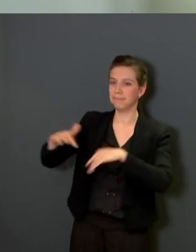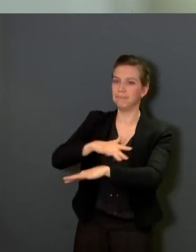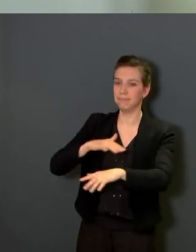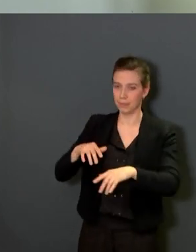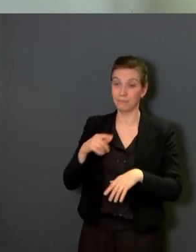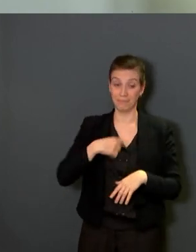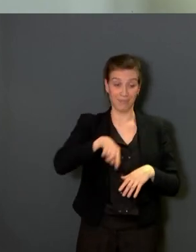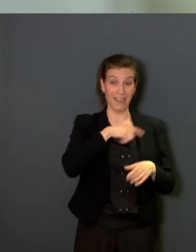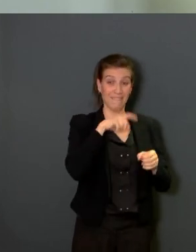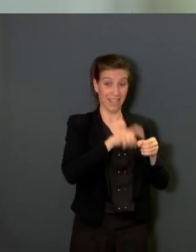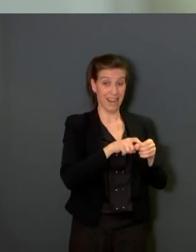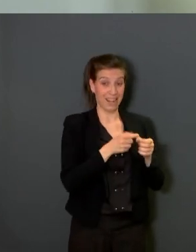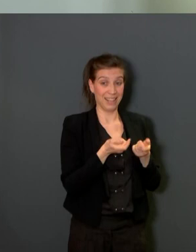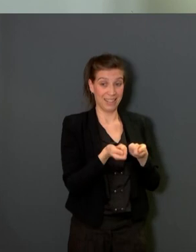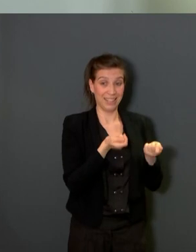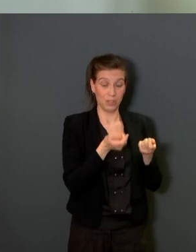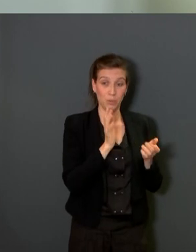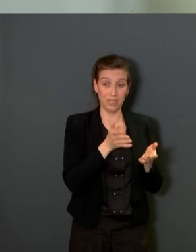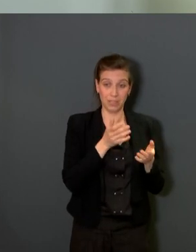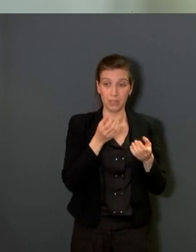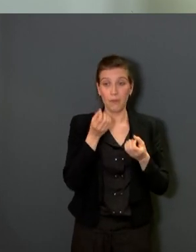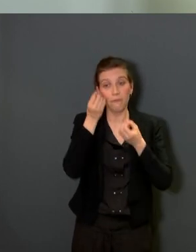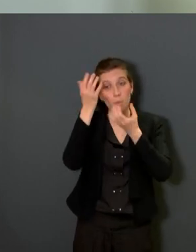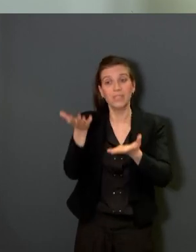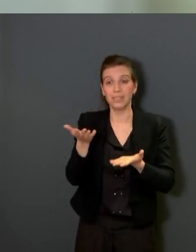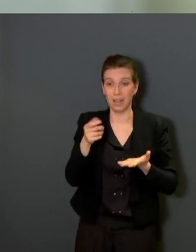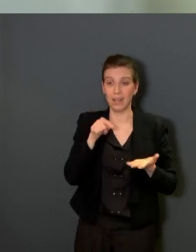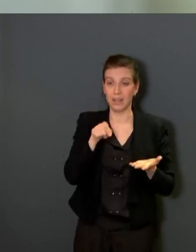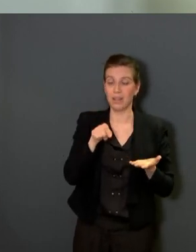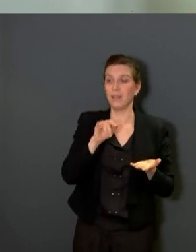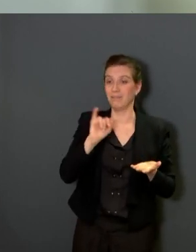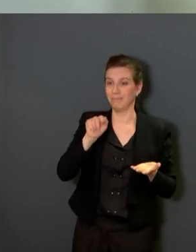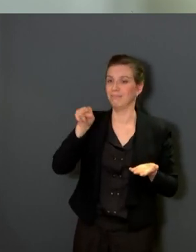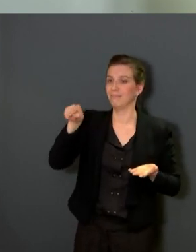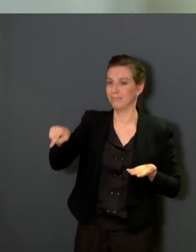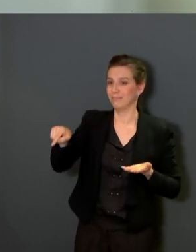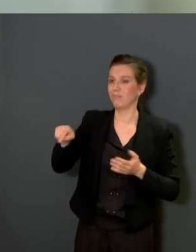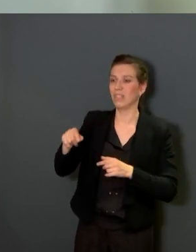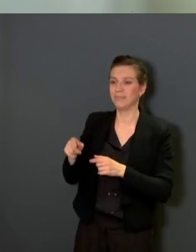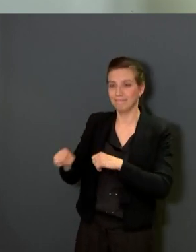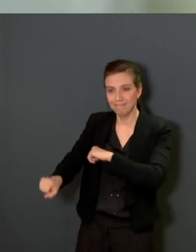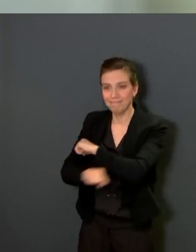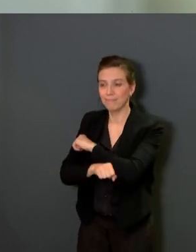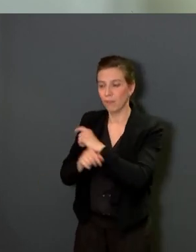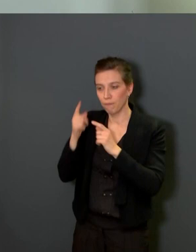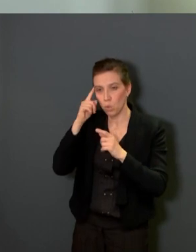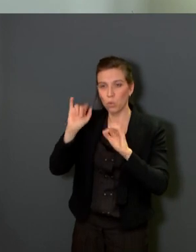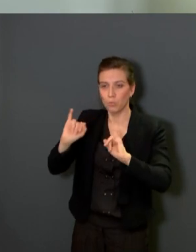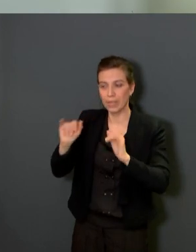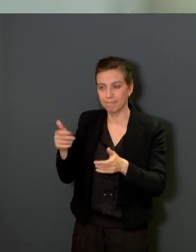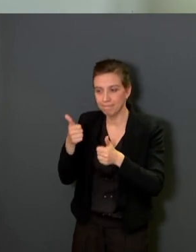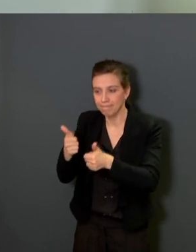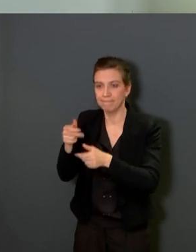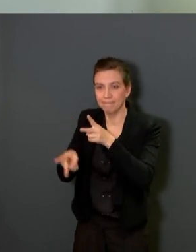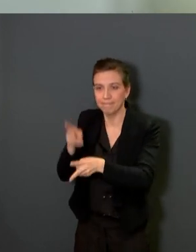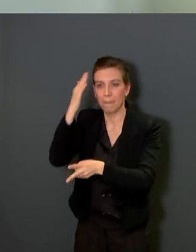initiatieven voorstellen ter directe ondersteuning van de sector geestelijke gezondheidszorg. Omdat initiatieven die we aan het uitrollen zijn,